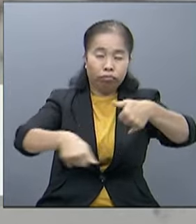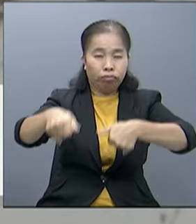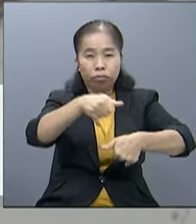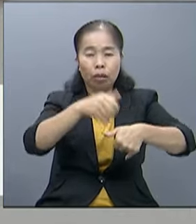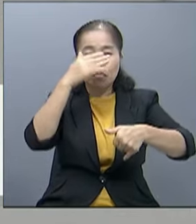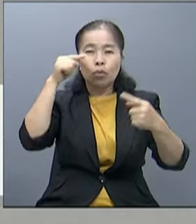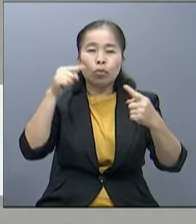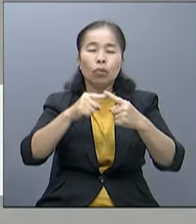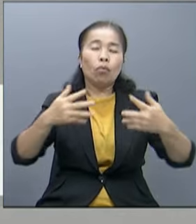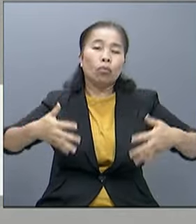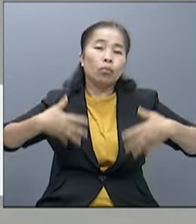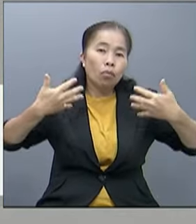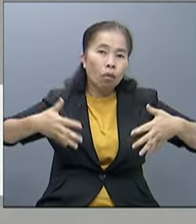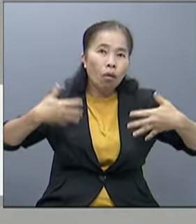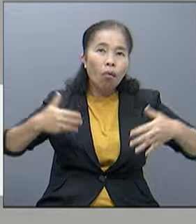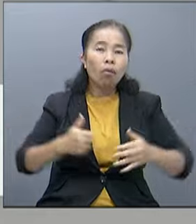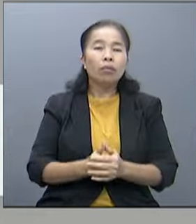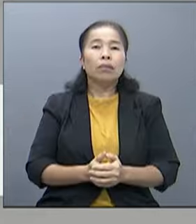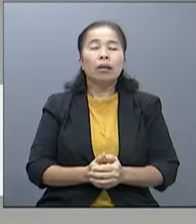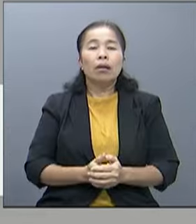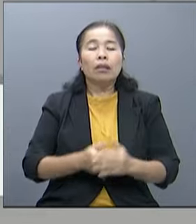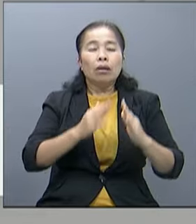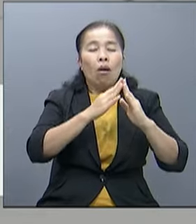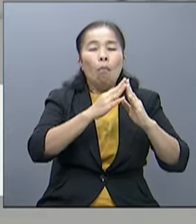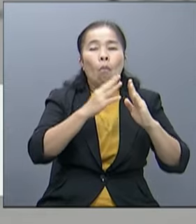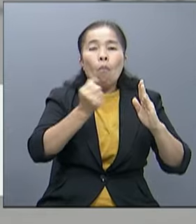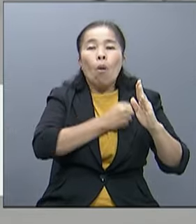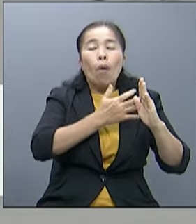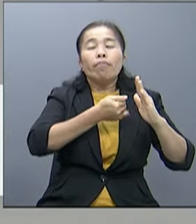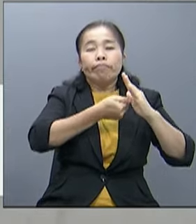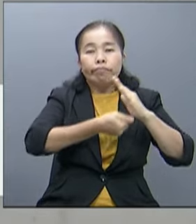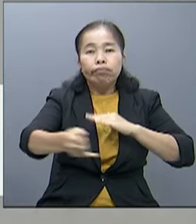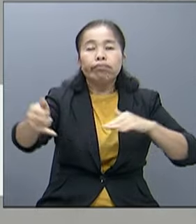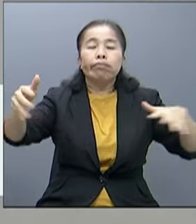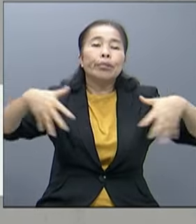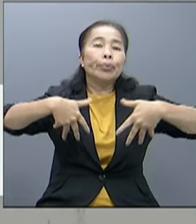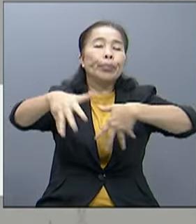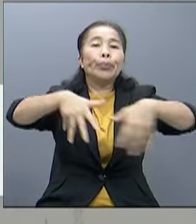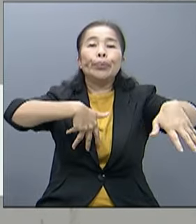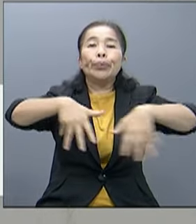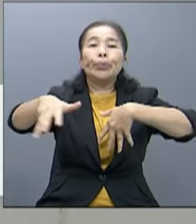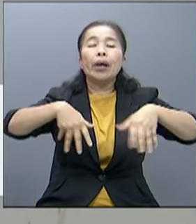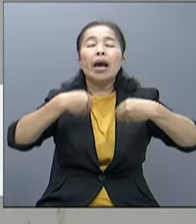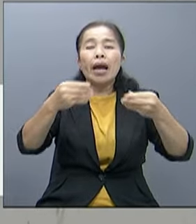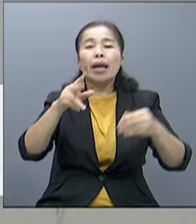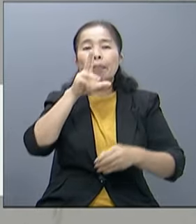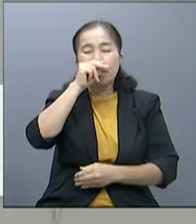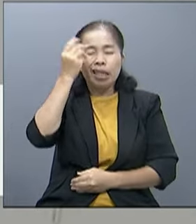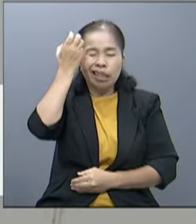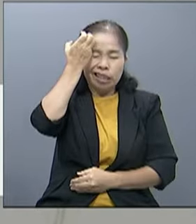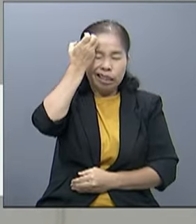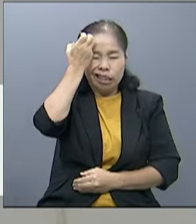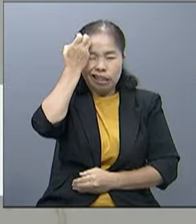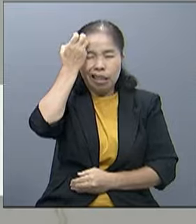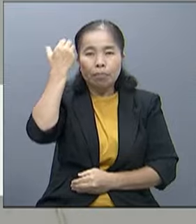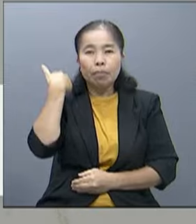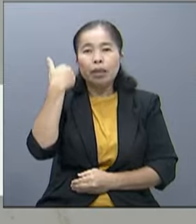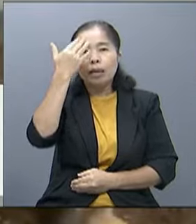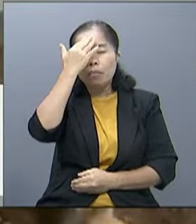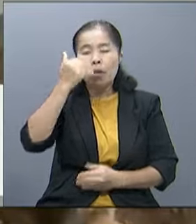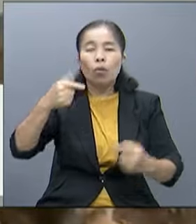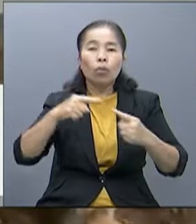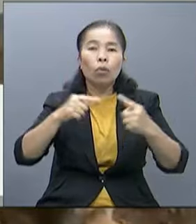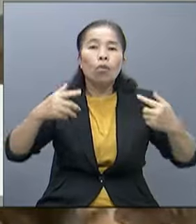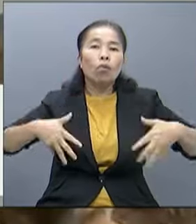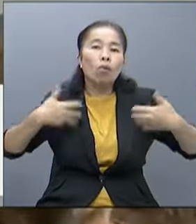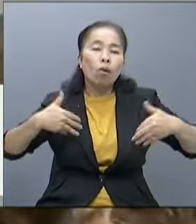อนสลับออกมาอยู่กลางทุ่งบ้างค่ะนี่เป็นวิธีการคลายเครียดให้กับเป็ดนะคะเนื่องจากอากาศร้อนค่ะ